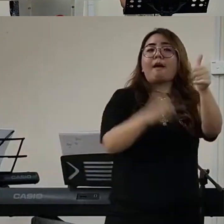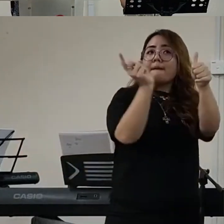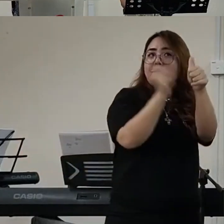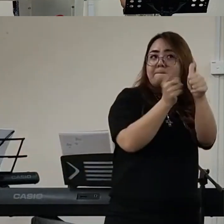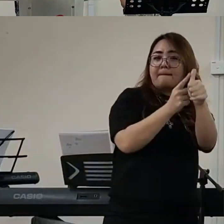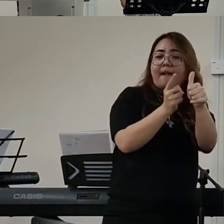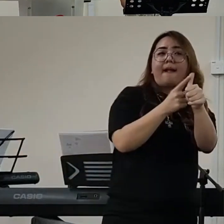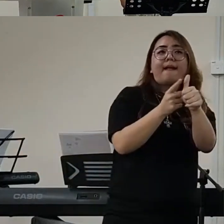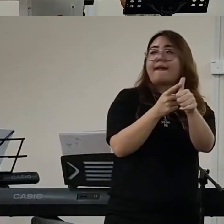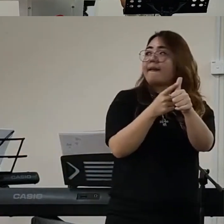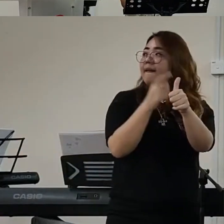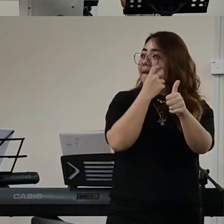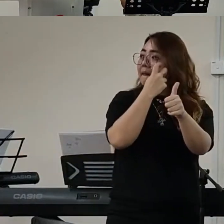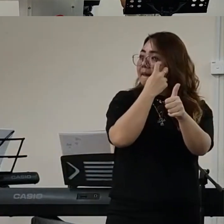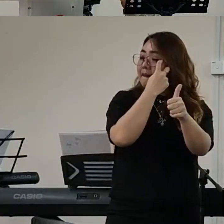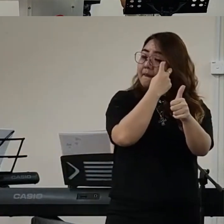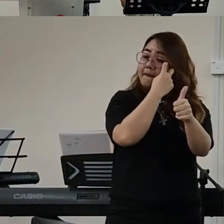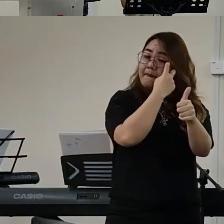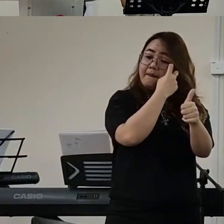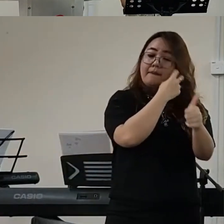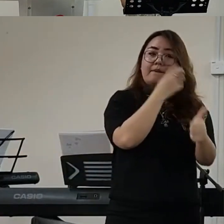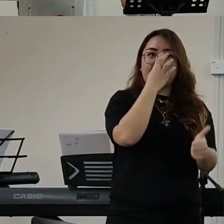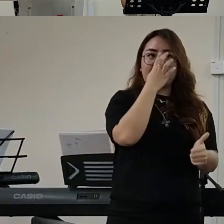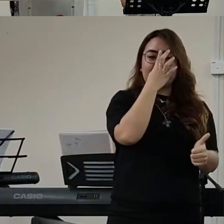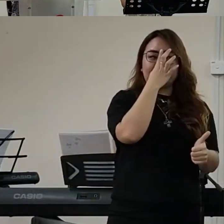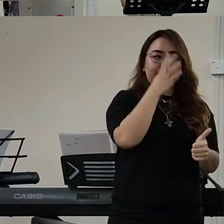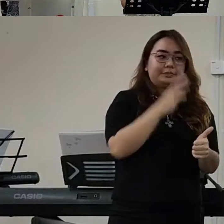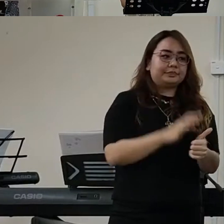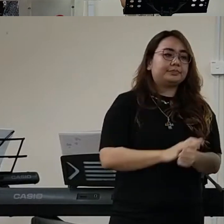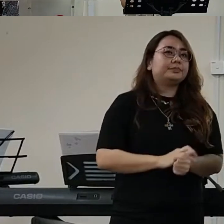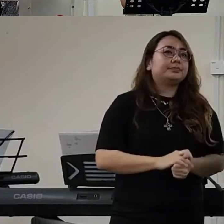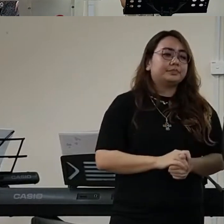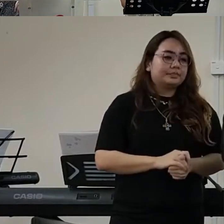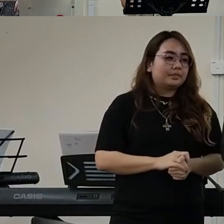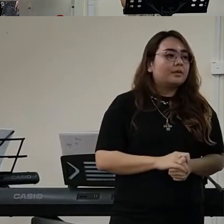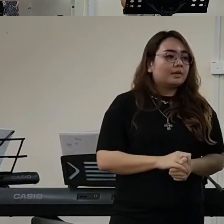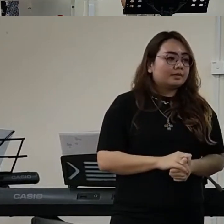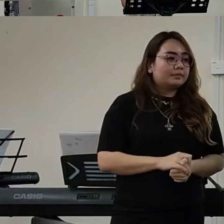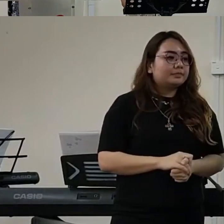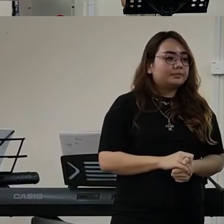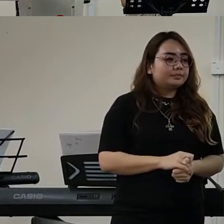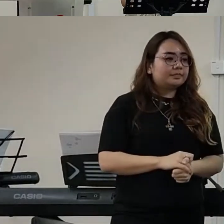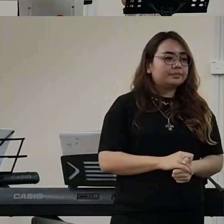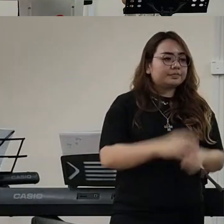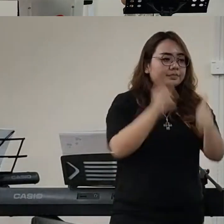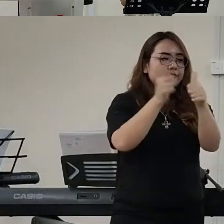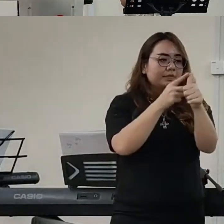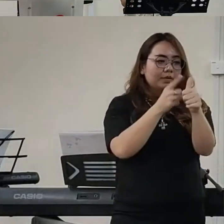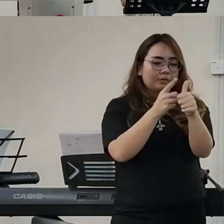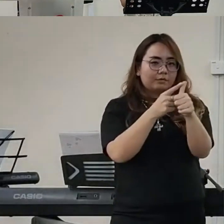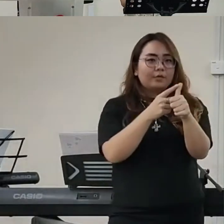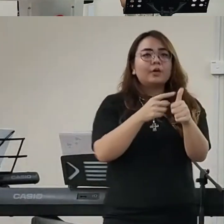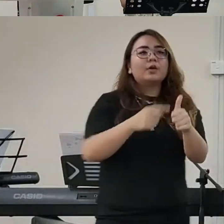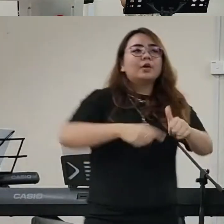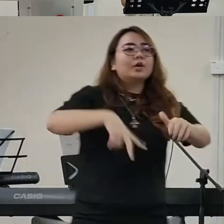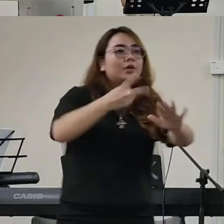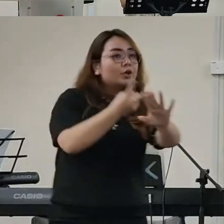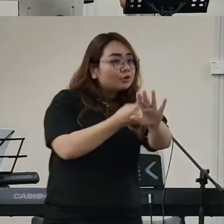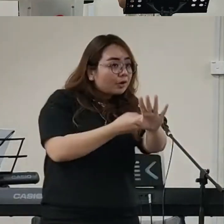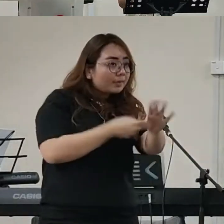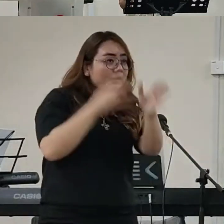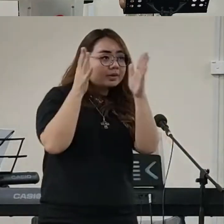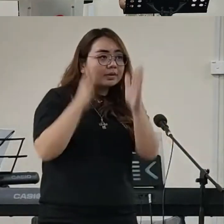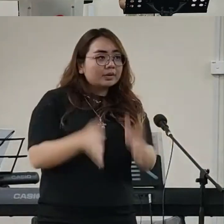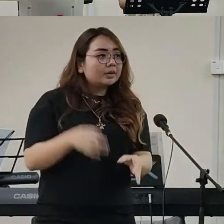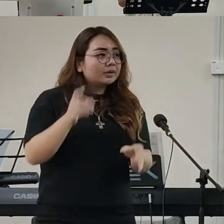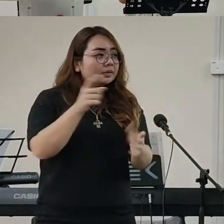are supposed to do, and the 5th one, as shepherds, what we are not to do. 然后就是在第二节下部分